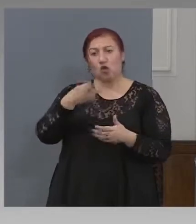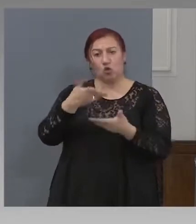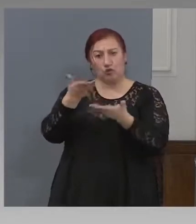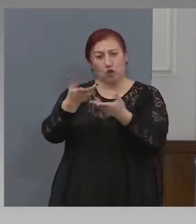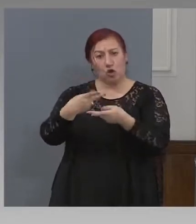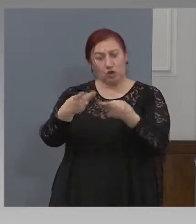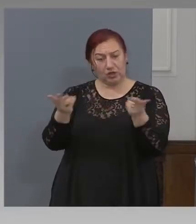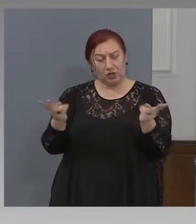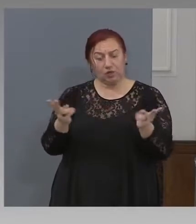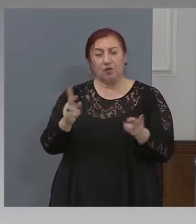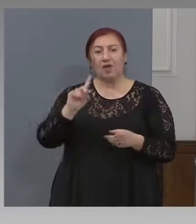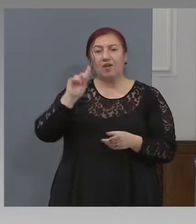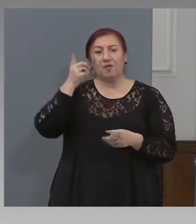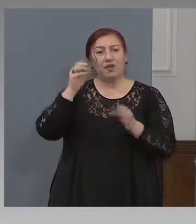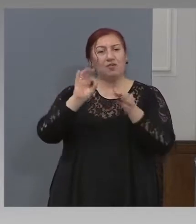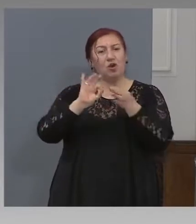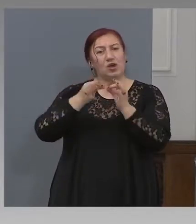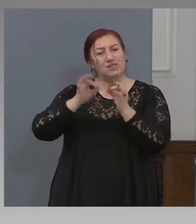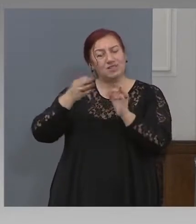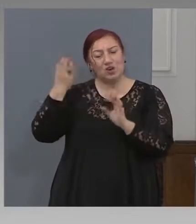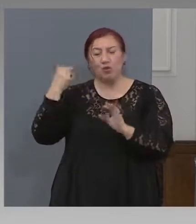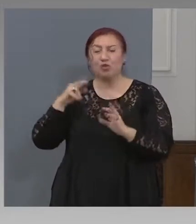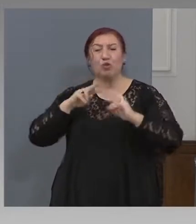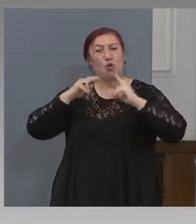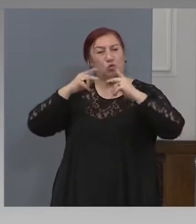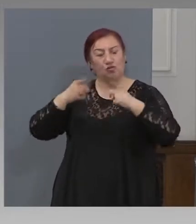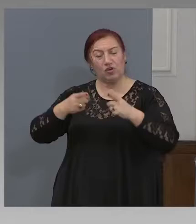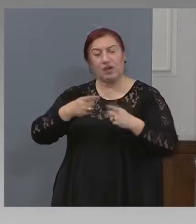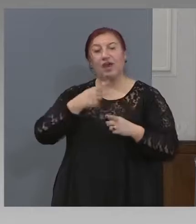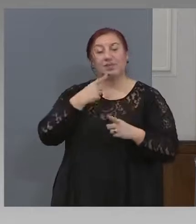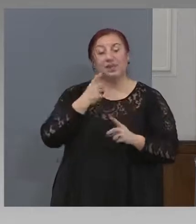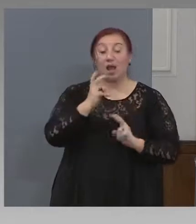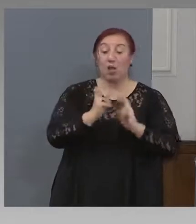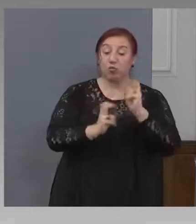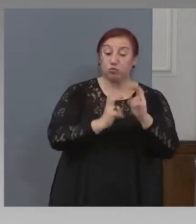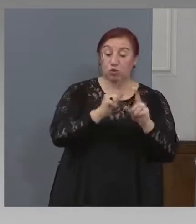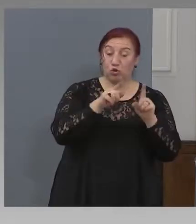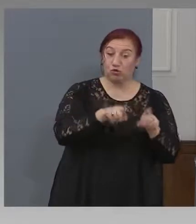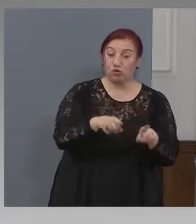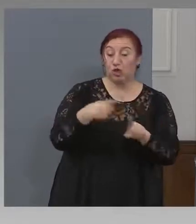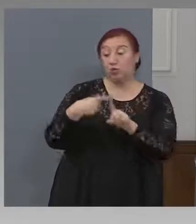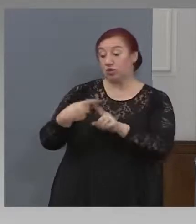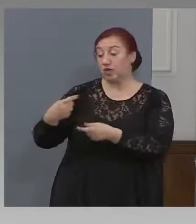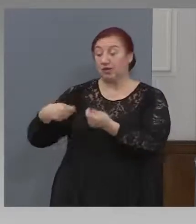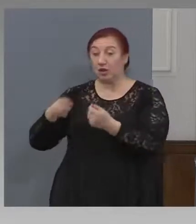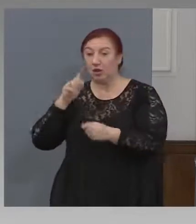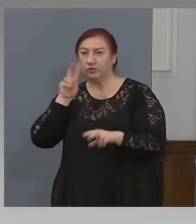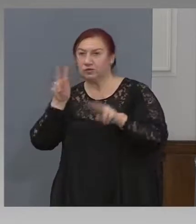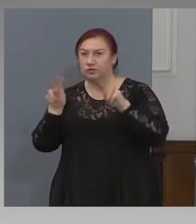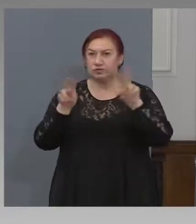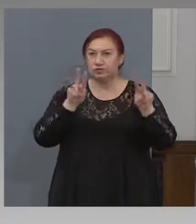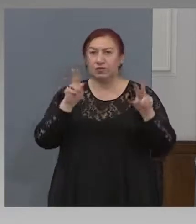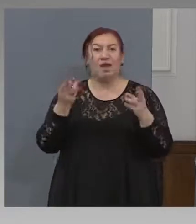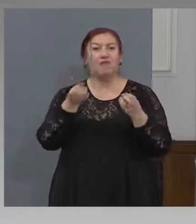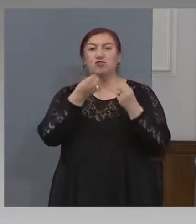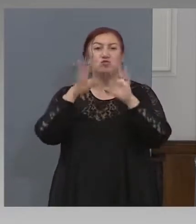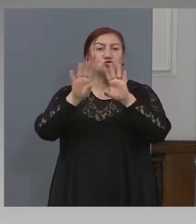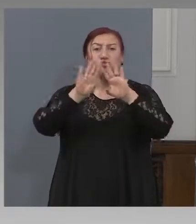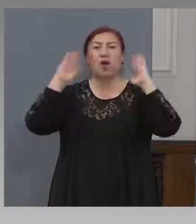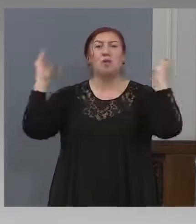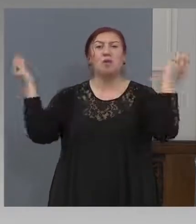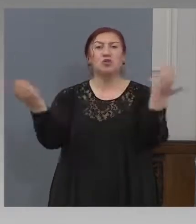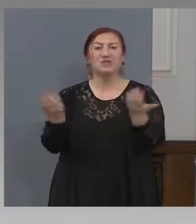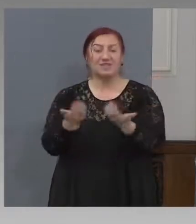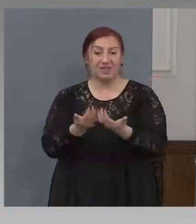В първото изречение, когато отговаря, ви казах, че и производителите, и търговците следят всичко, което се случва в целия свят.